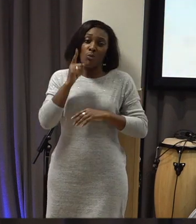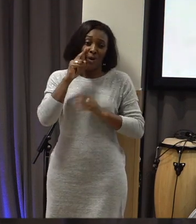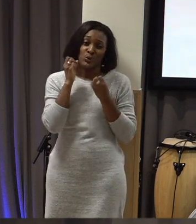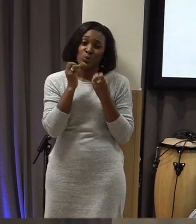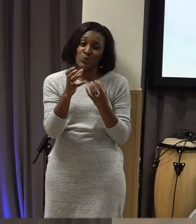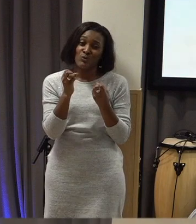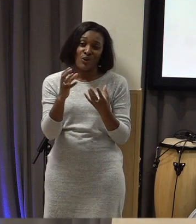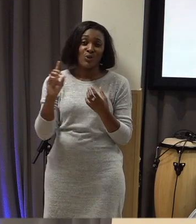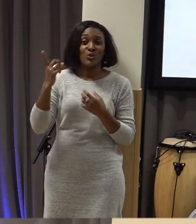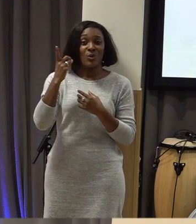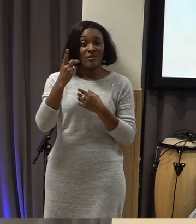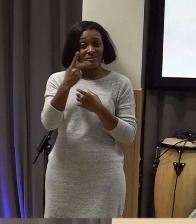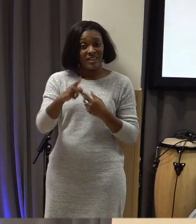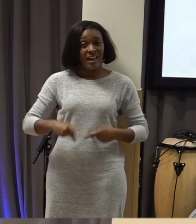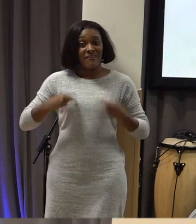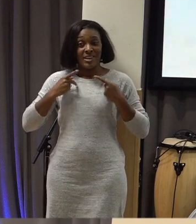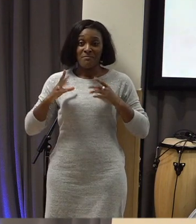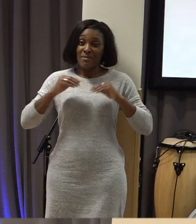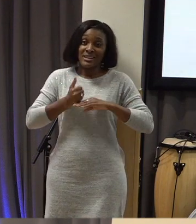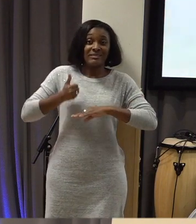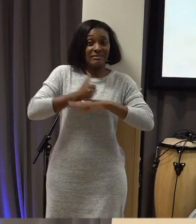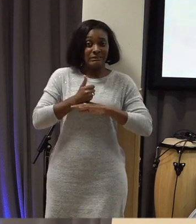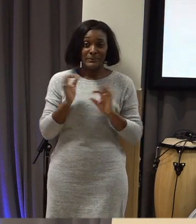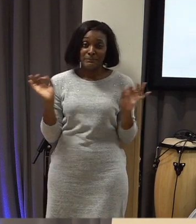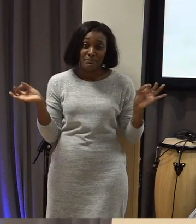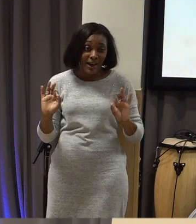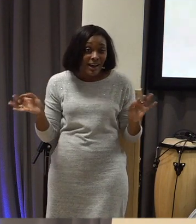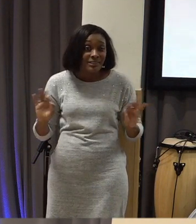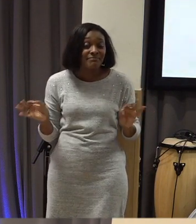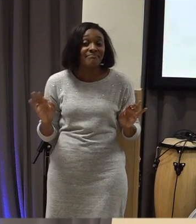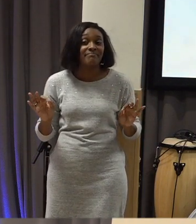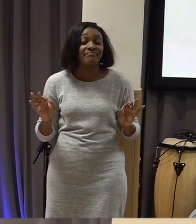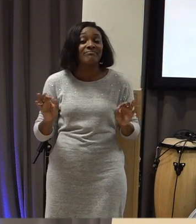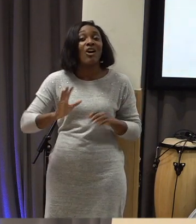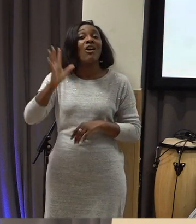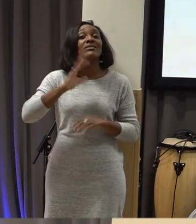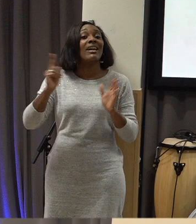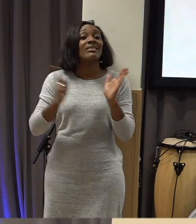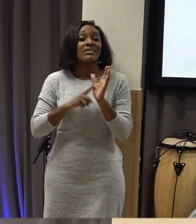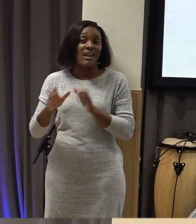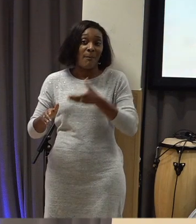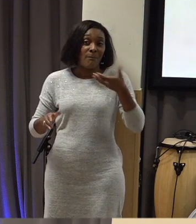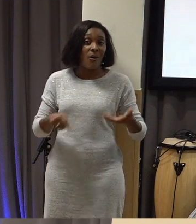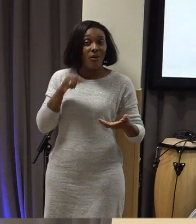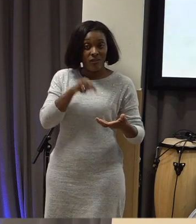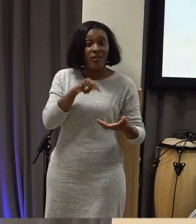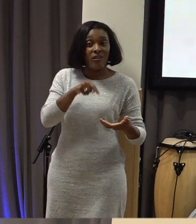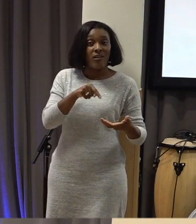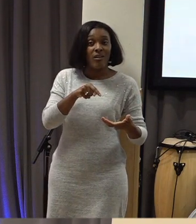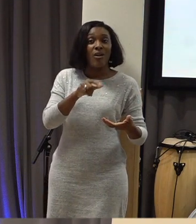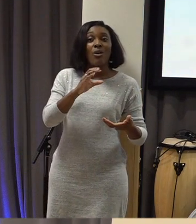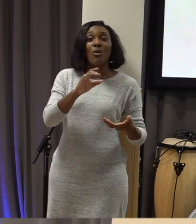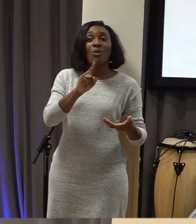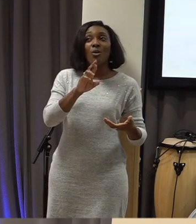place qui est la sienne. Et dans l'Ancien Testament, il est bien sûr question de rendre gloire à Dieu. Dans le livre des